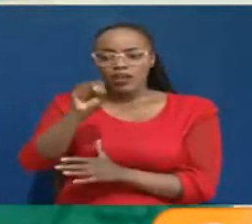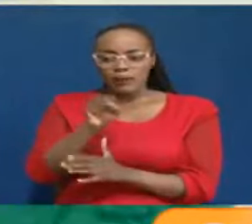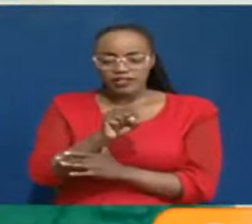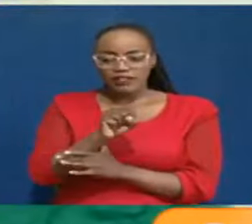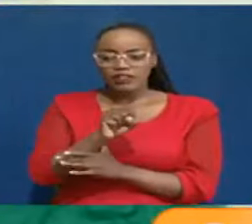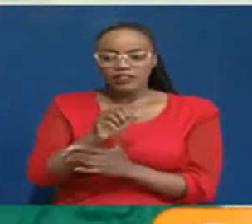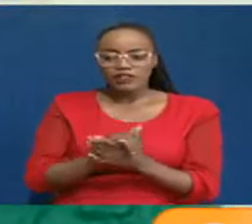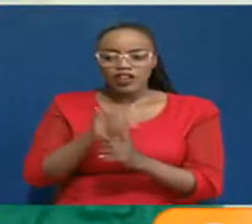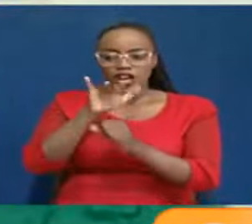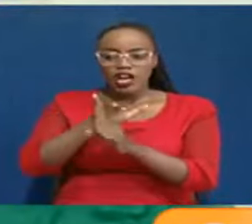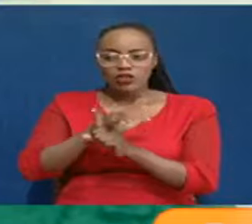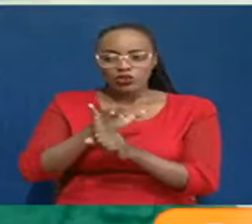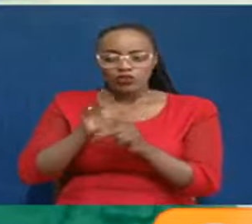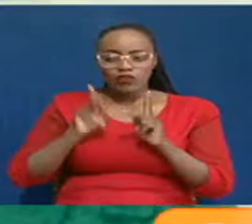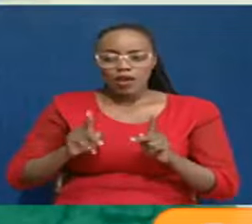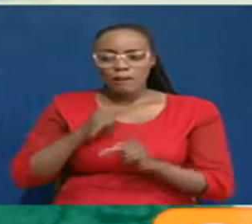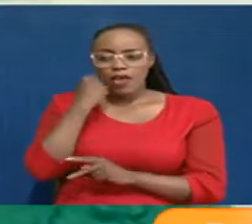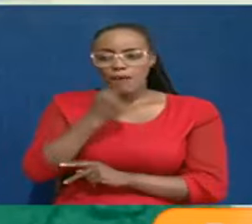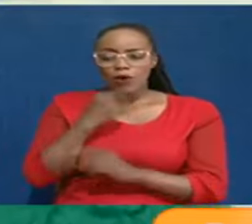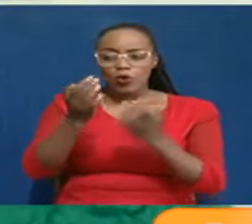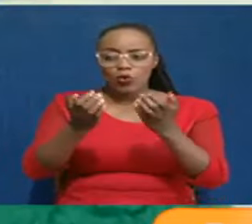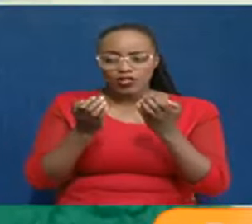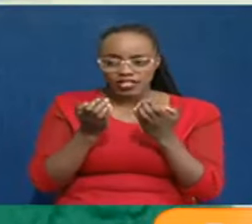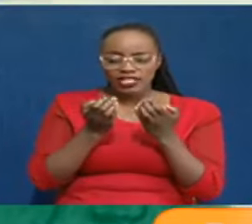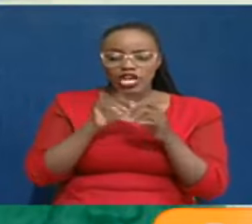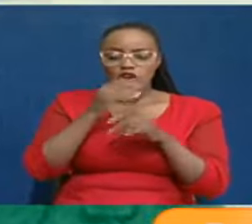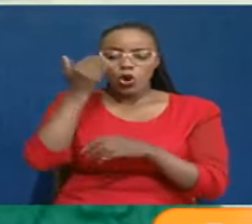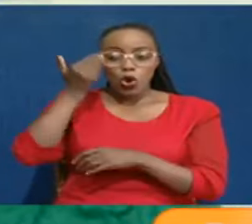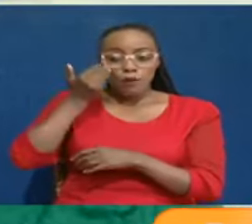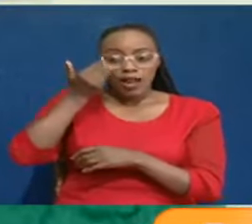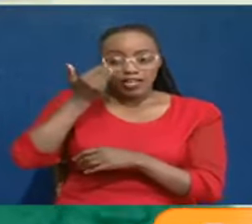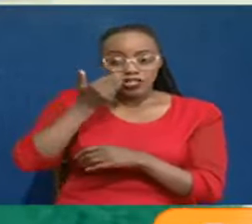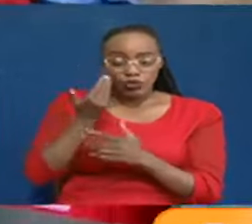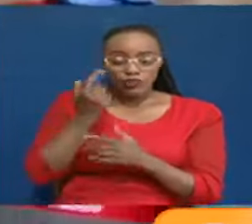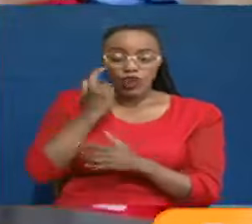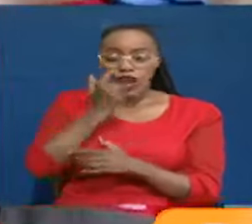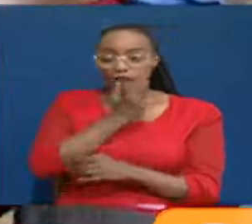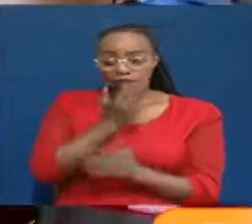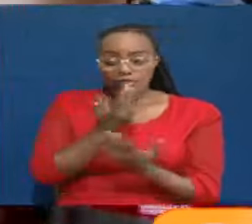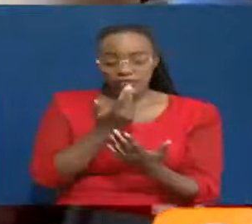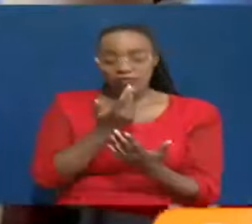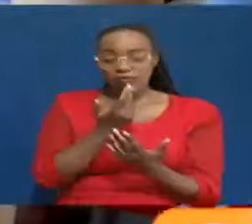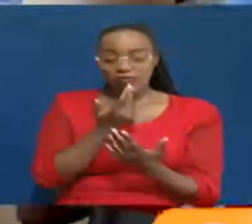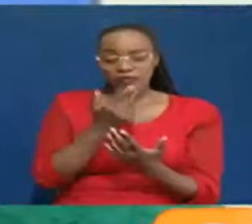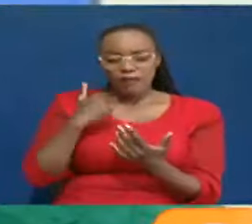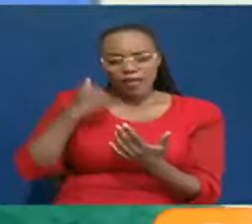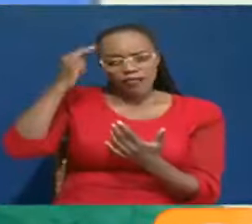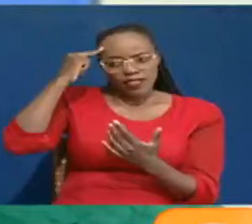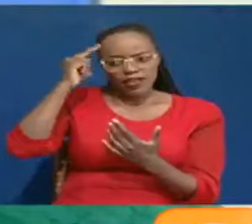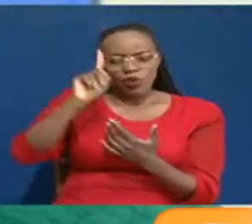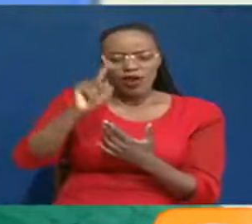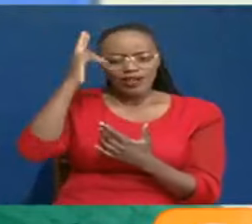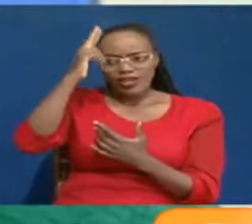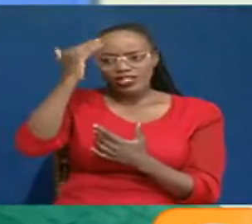Services. Idadi kubwa ilikuwa ni wale ambao wanahitaji operation ya utando wa macho. Nadhani sababu moja ni